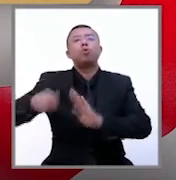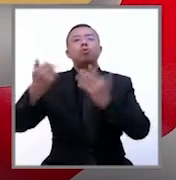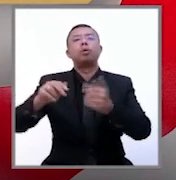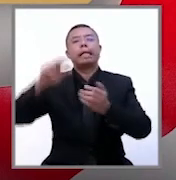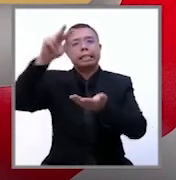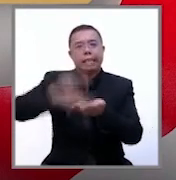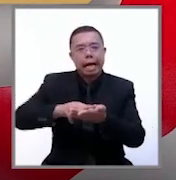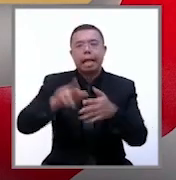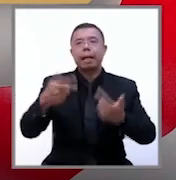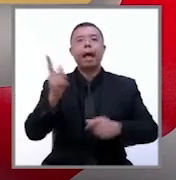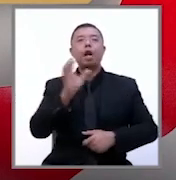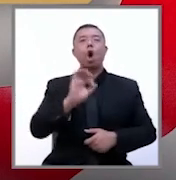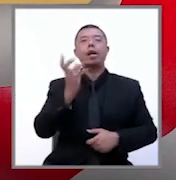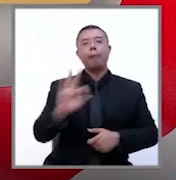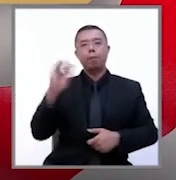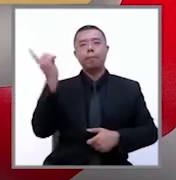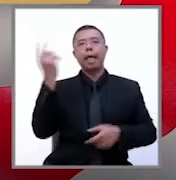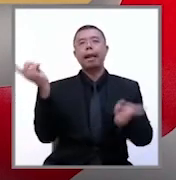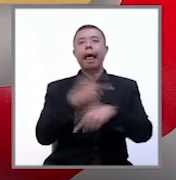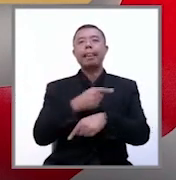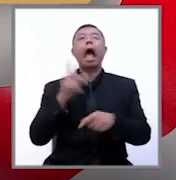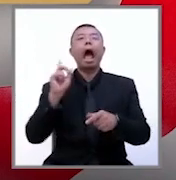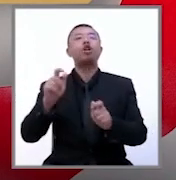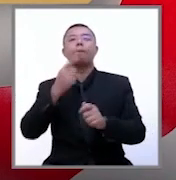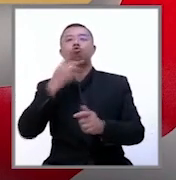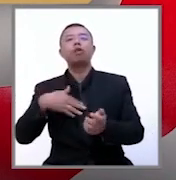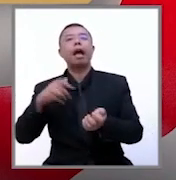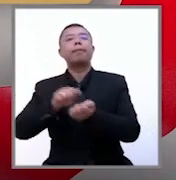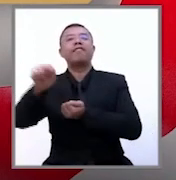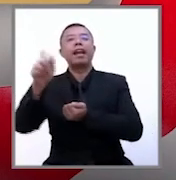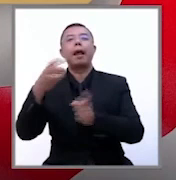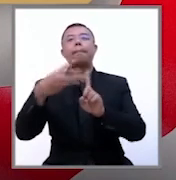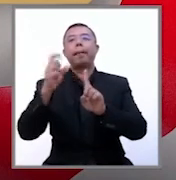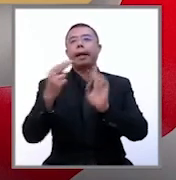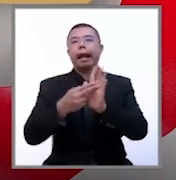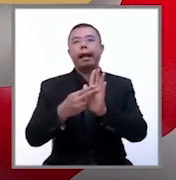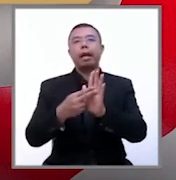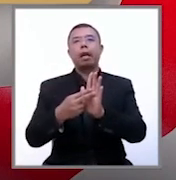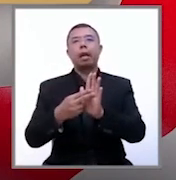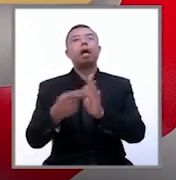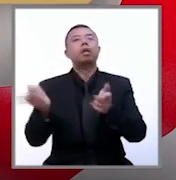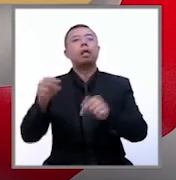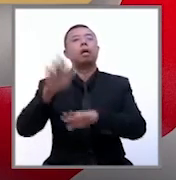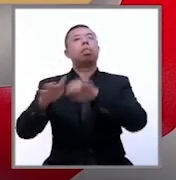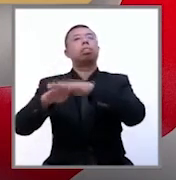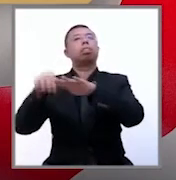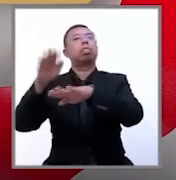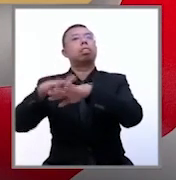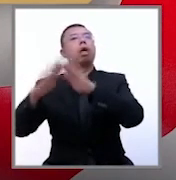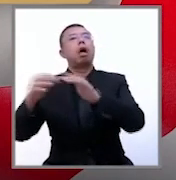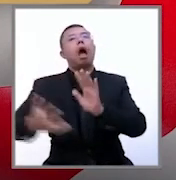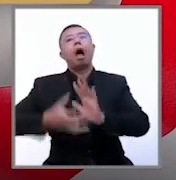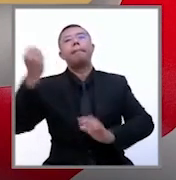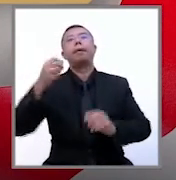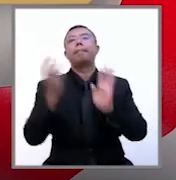begitu ada orde baru itu harus bentuk sertifikat dari BP terjadi tumpang Ti terjadi kasus rempang dan